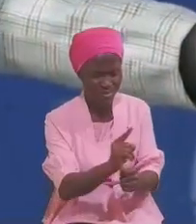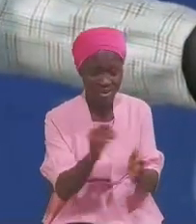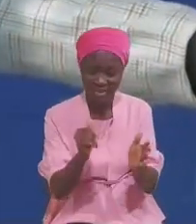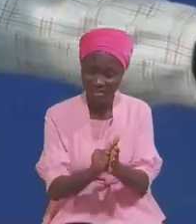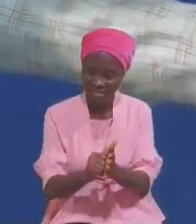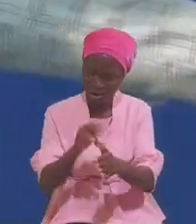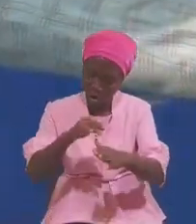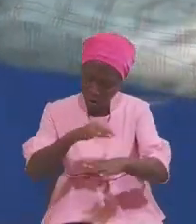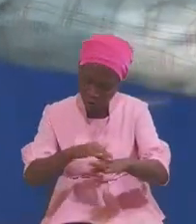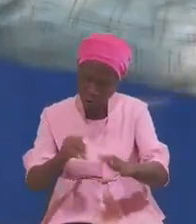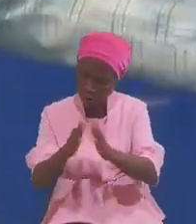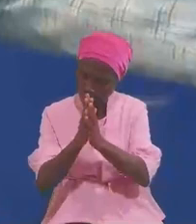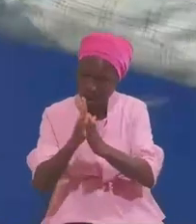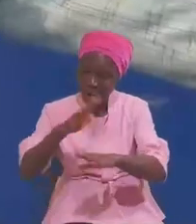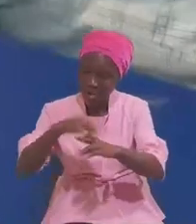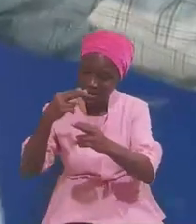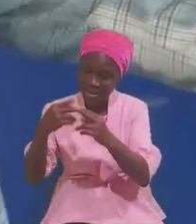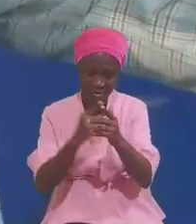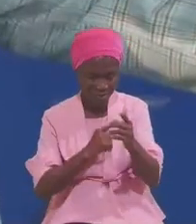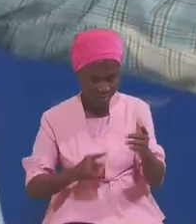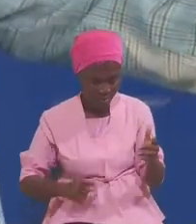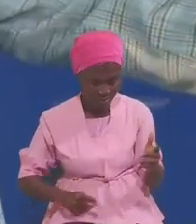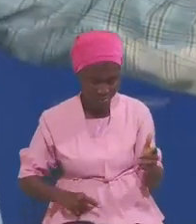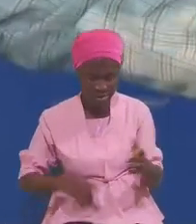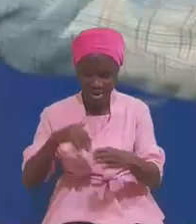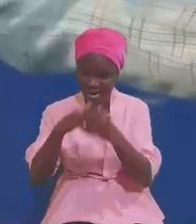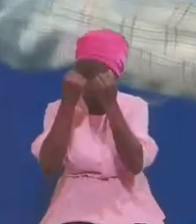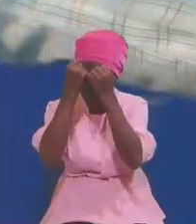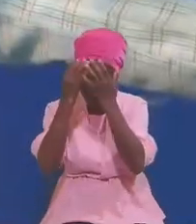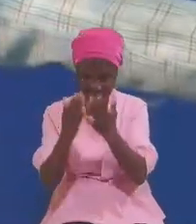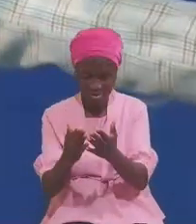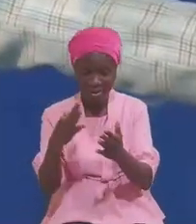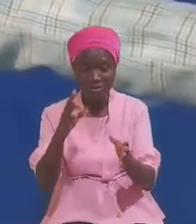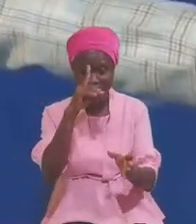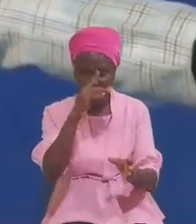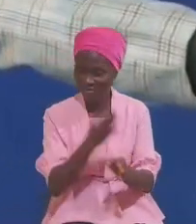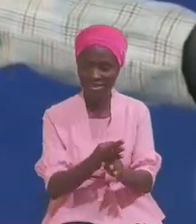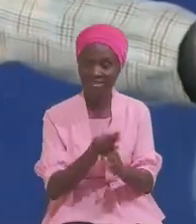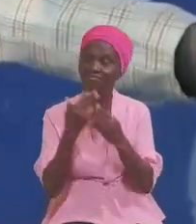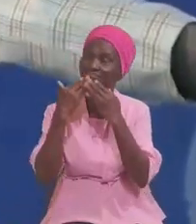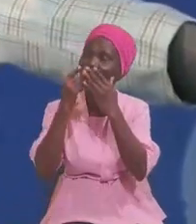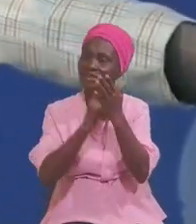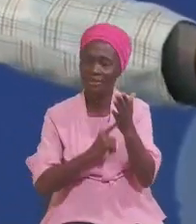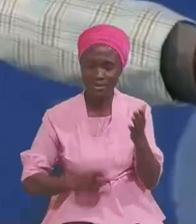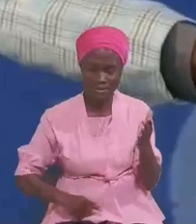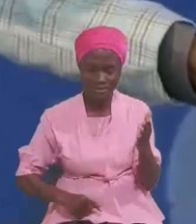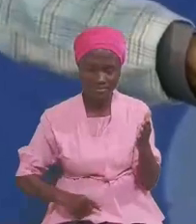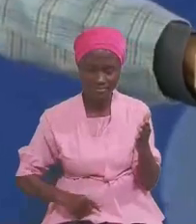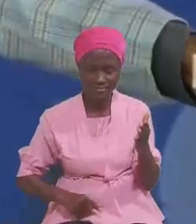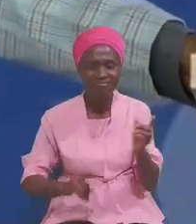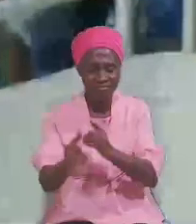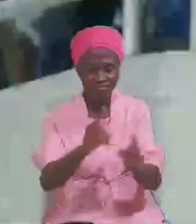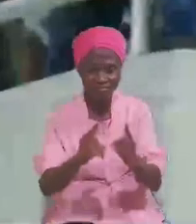qui invoquent le nom du Seigneur dans l'obéissance de la foi. Merci Seigneur. Il faut dire merci